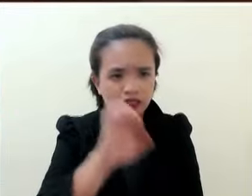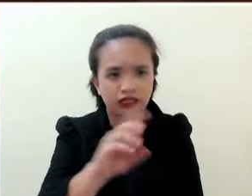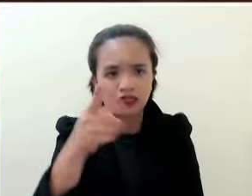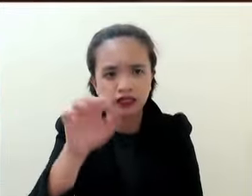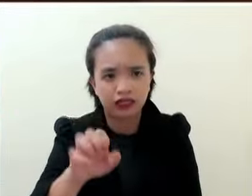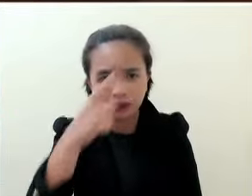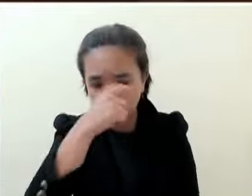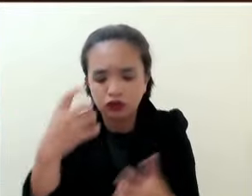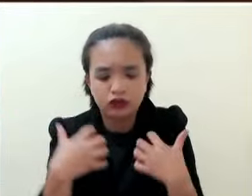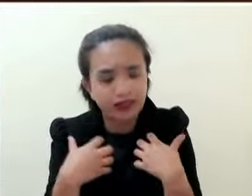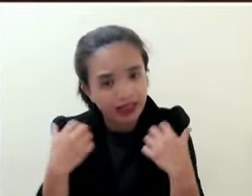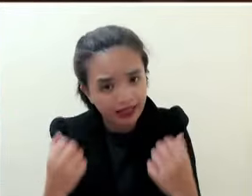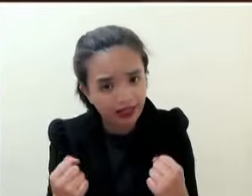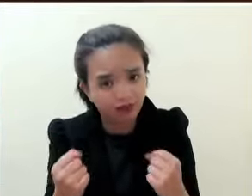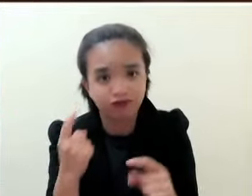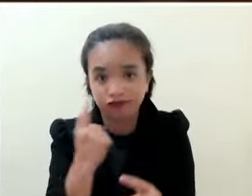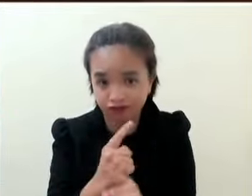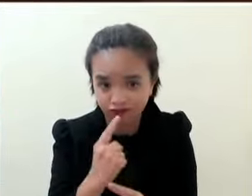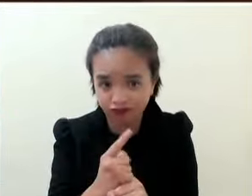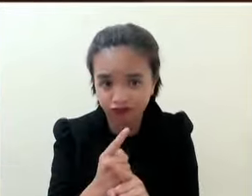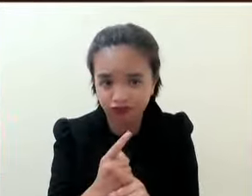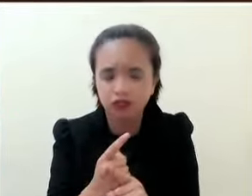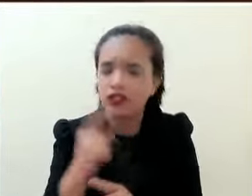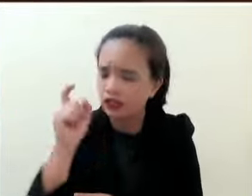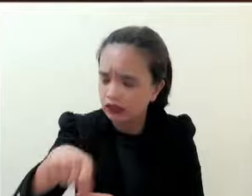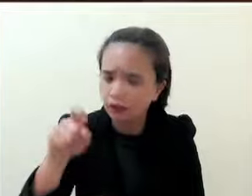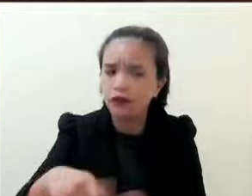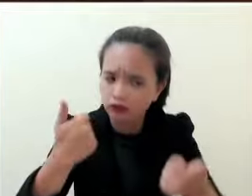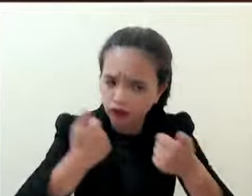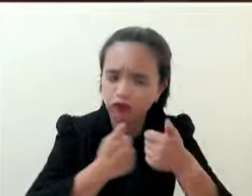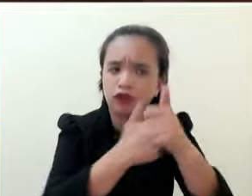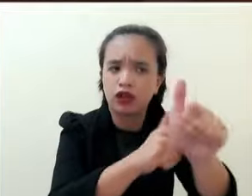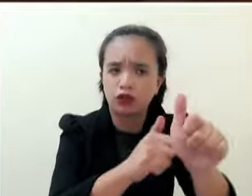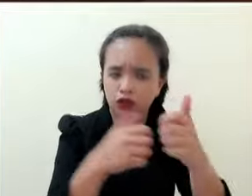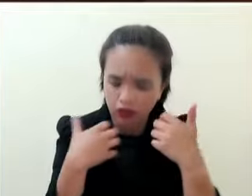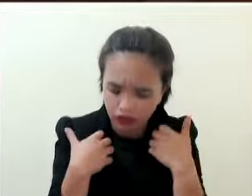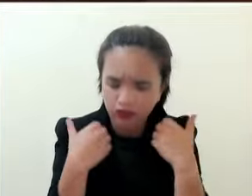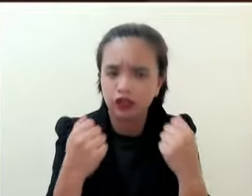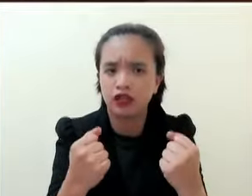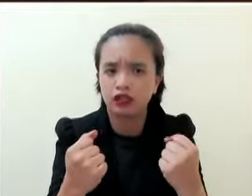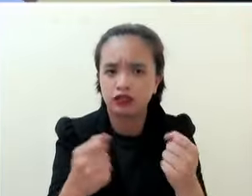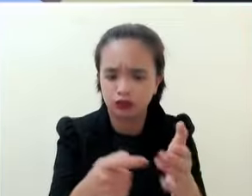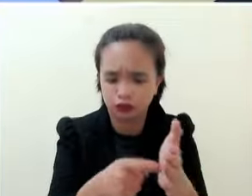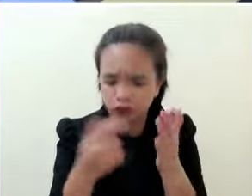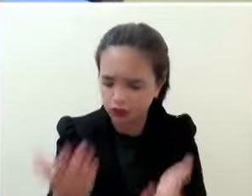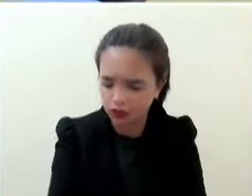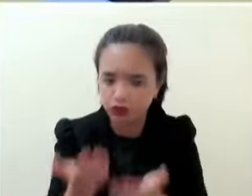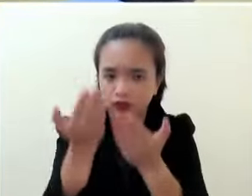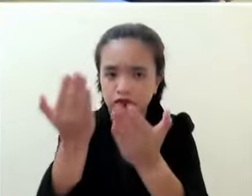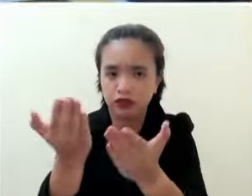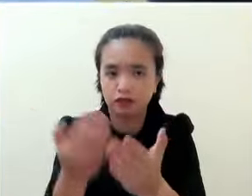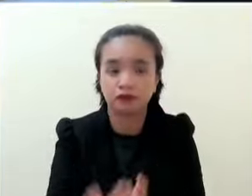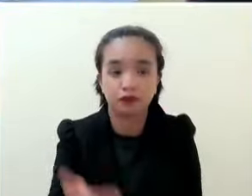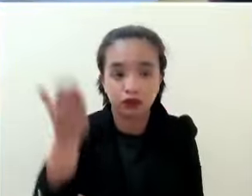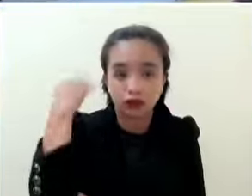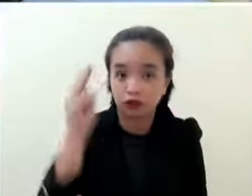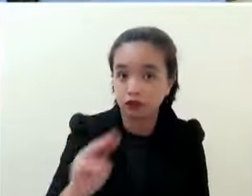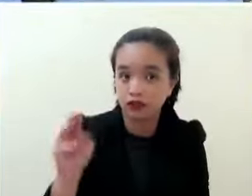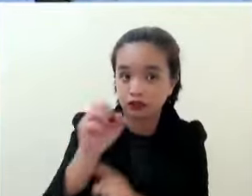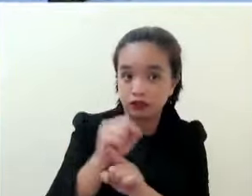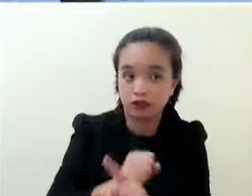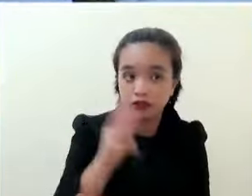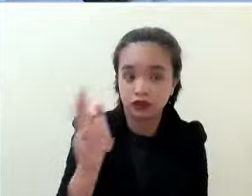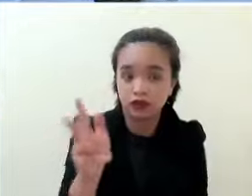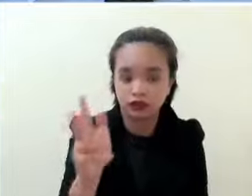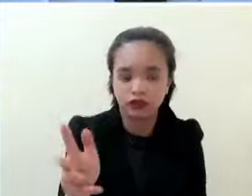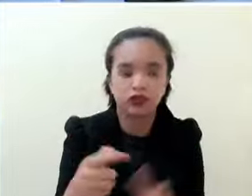health. Right. Di ba? O so dapat na sinusunod natin yung health recommendation. Nitong Lunes, September 30,